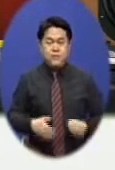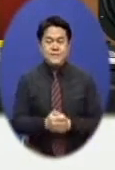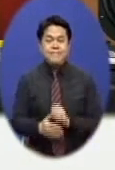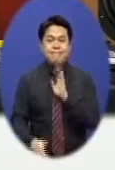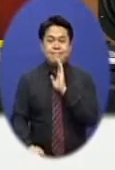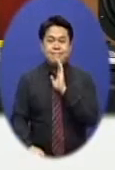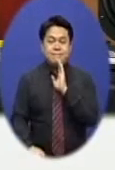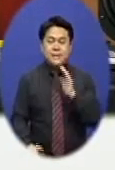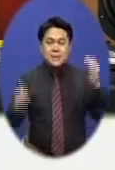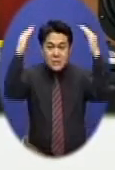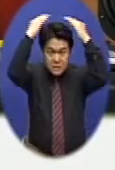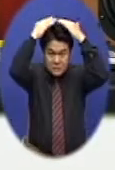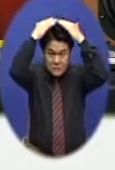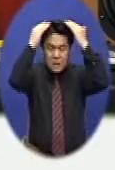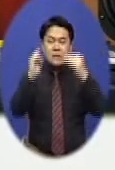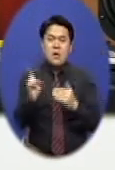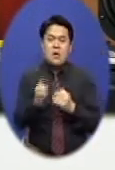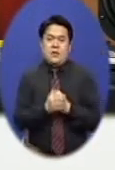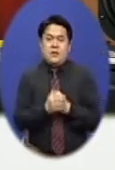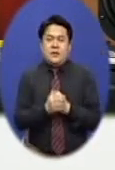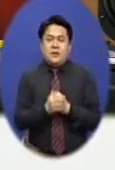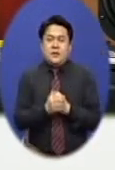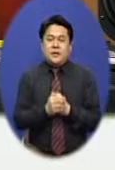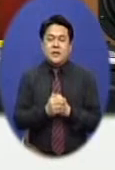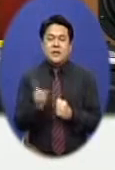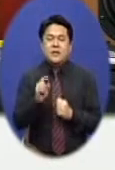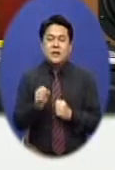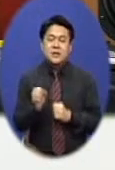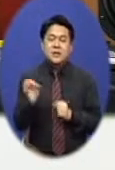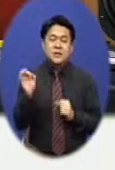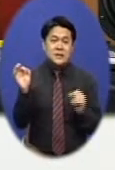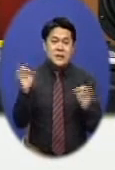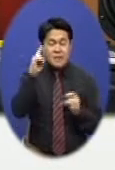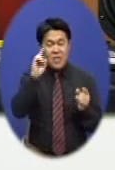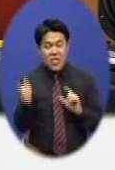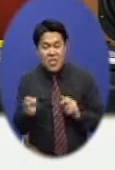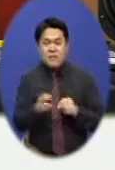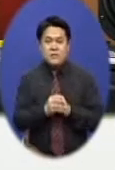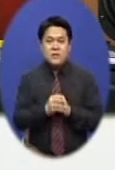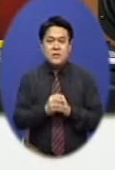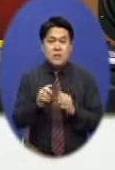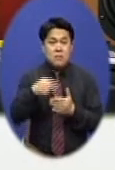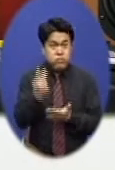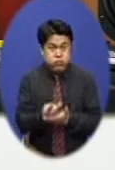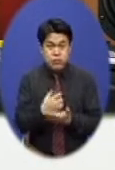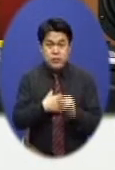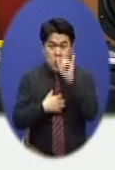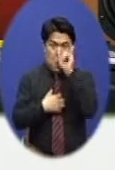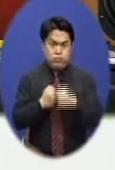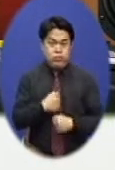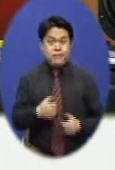씨. 집에만 이렇게 있다가 보니까 네. 방심을 하고 네. 집에서도 많이 넘어질 수도 있어요. 그러니까요.